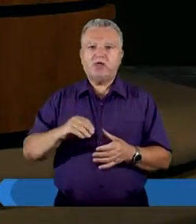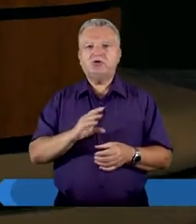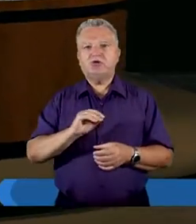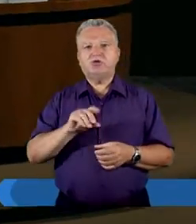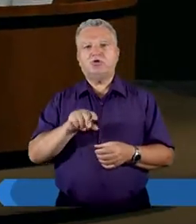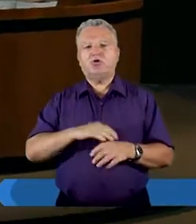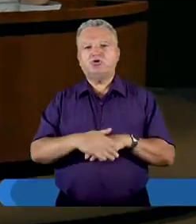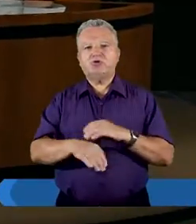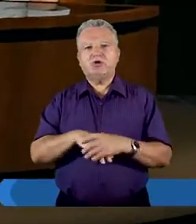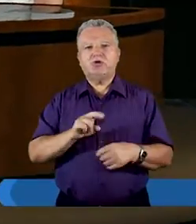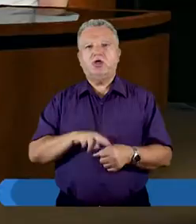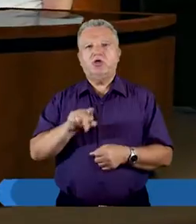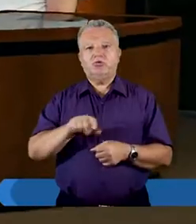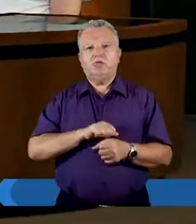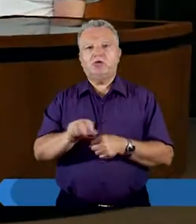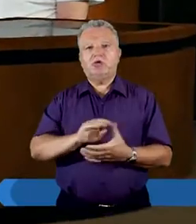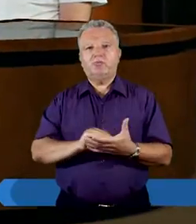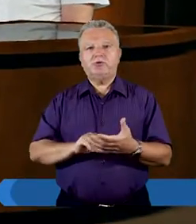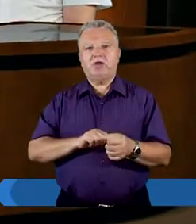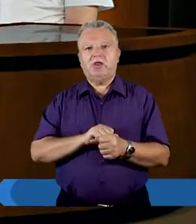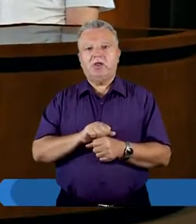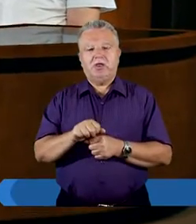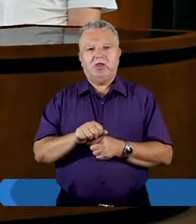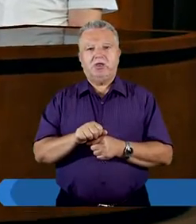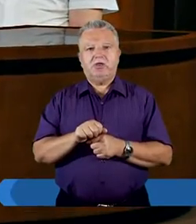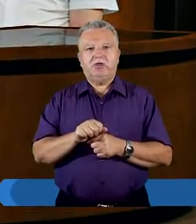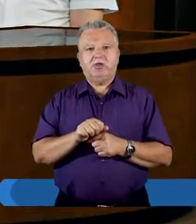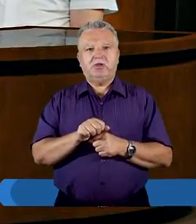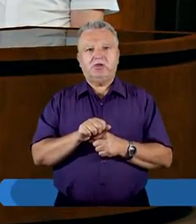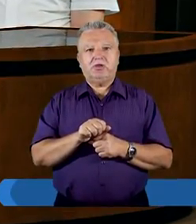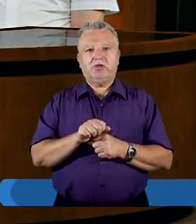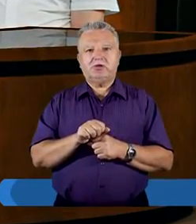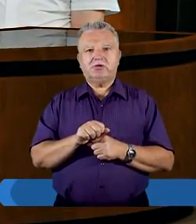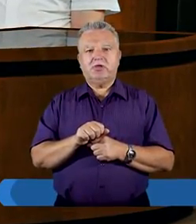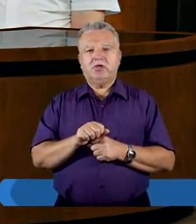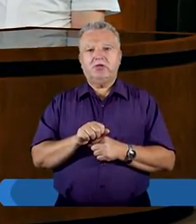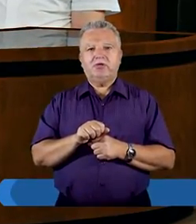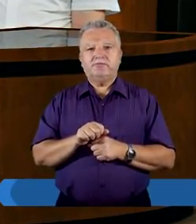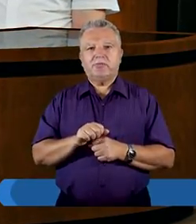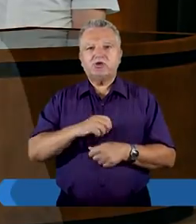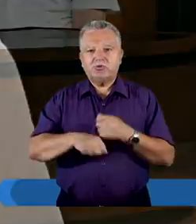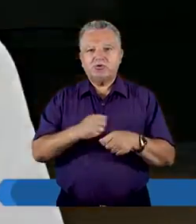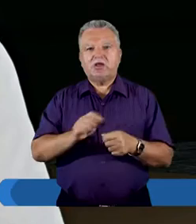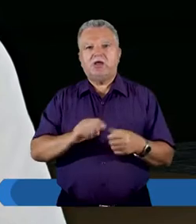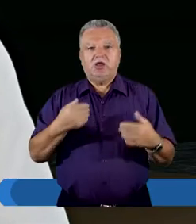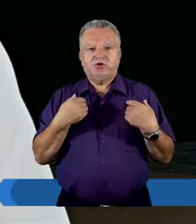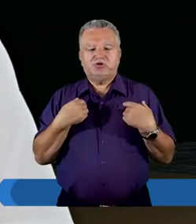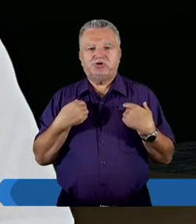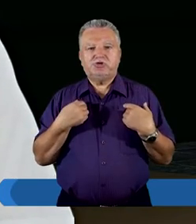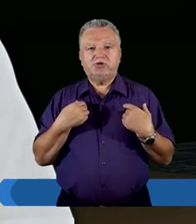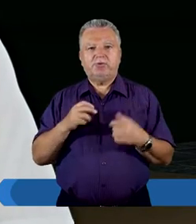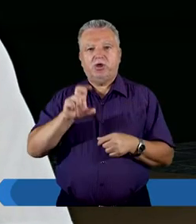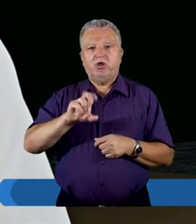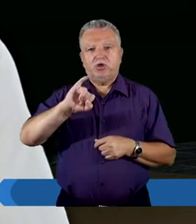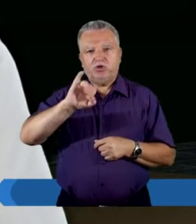to szczęście, które tu jest opisane, jest adekwatne do okresu, do czasu życia Hioba, prawda? My